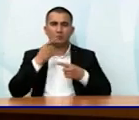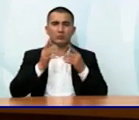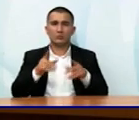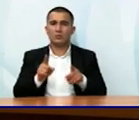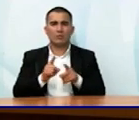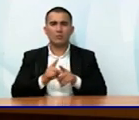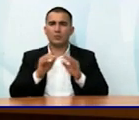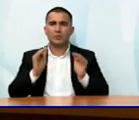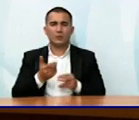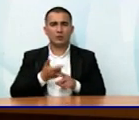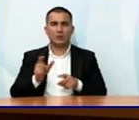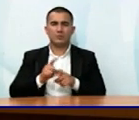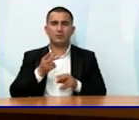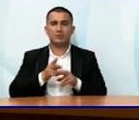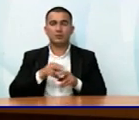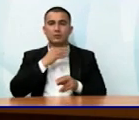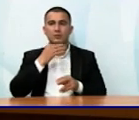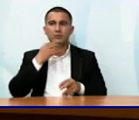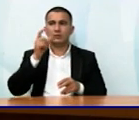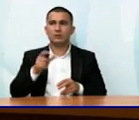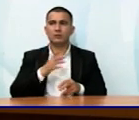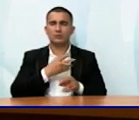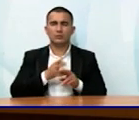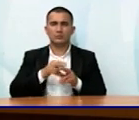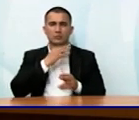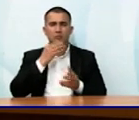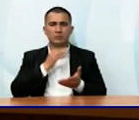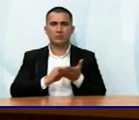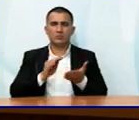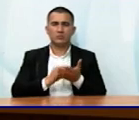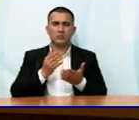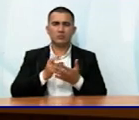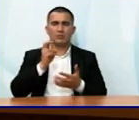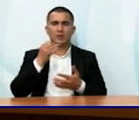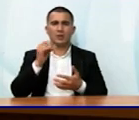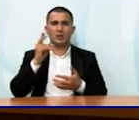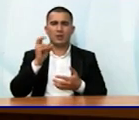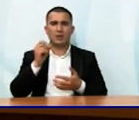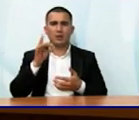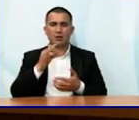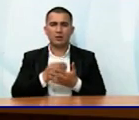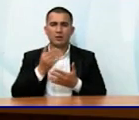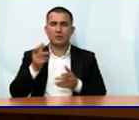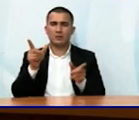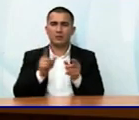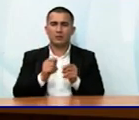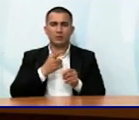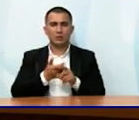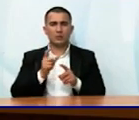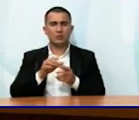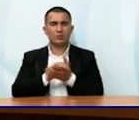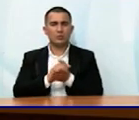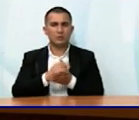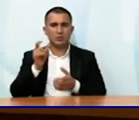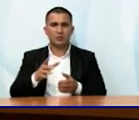Xorotda tug'ilgan, Farididdin Attorning Mantiqut Tayr asarini yoddan olgan, Boyqaro bilan yaqin do'st bo'lgan, Hamsa asarini birinchi